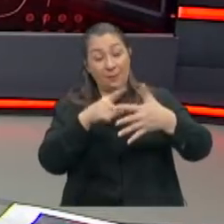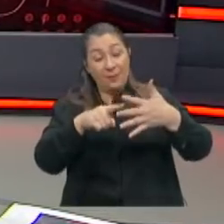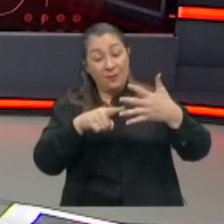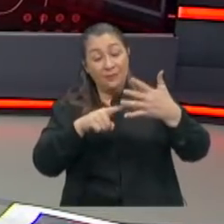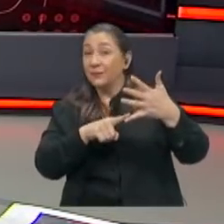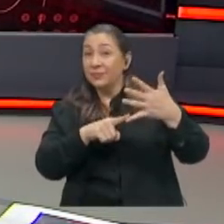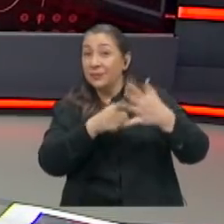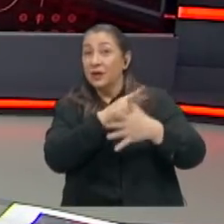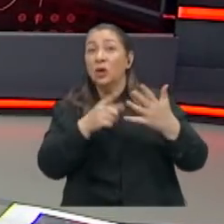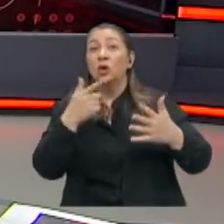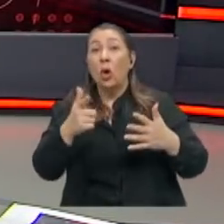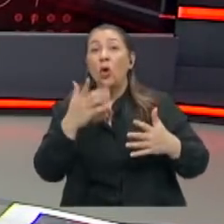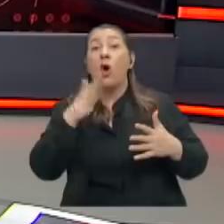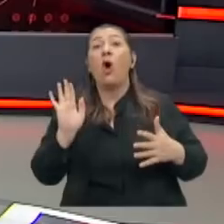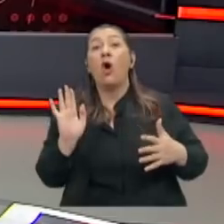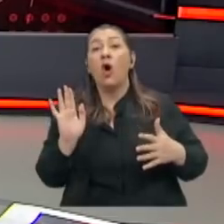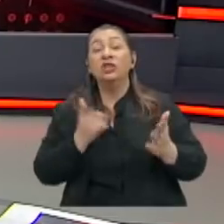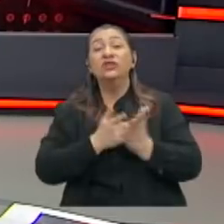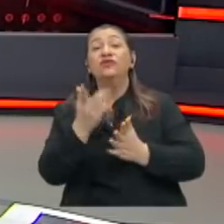yok. Onu söyleyeyim size, köylü çiftçi yok.